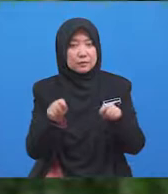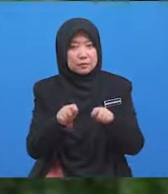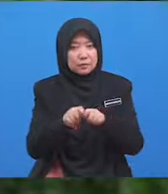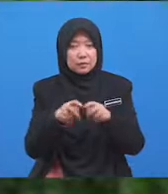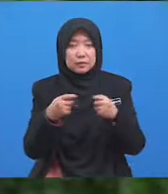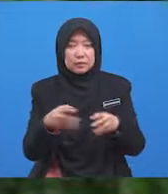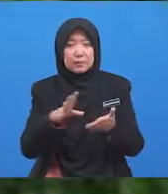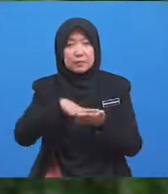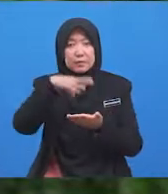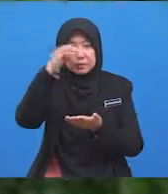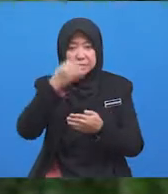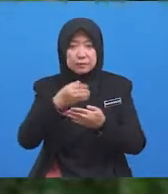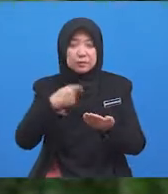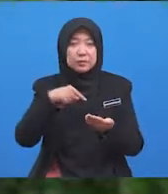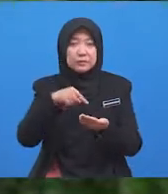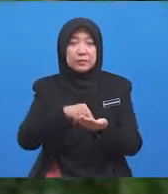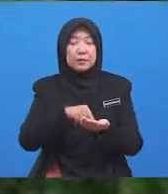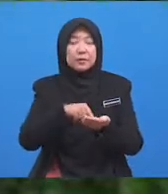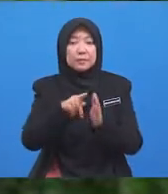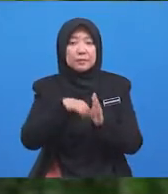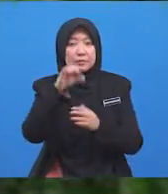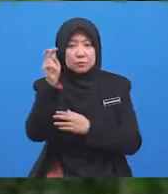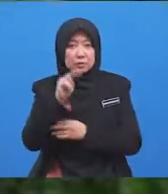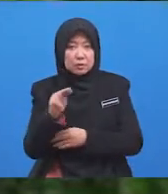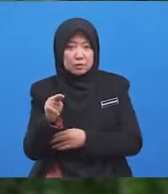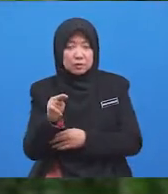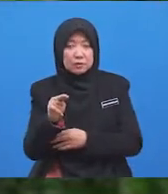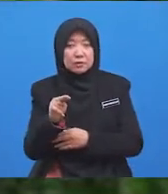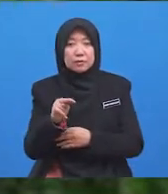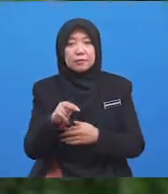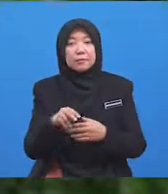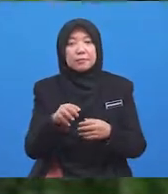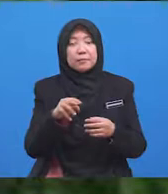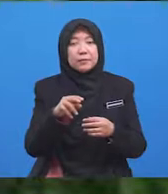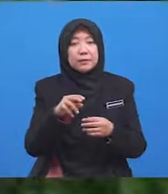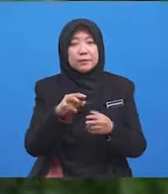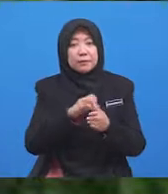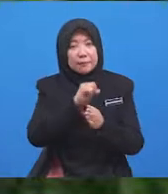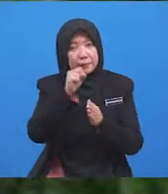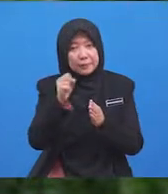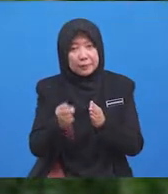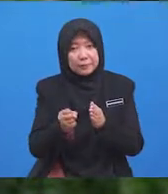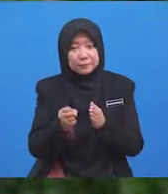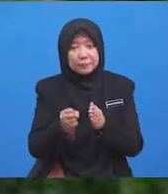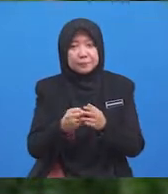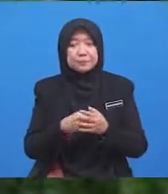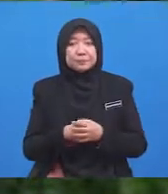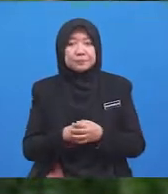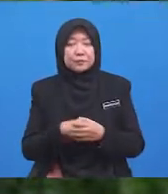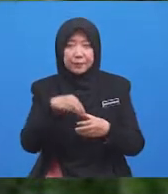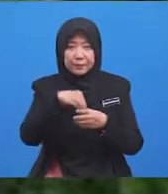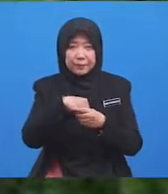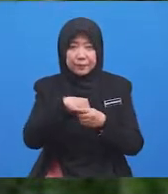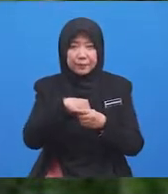kita pelajari sebelum ini persoalan merupakan isu sampingan yang diselipkan oleh pengarang